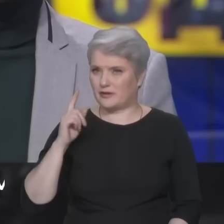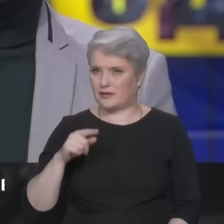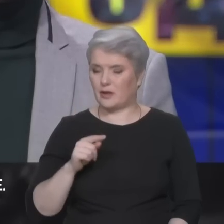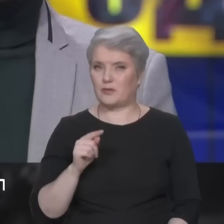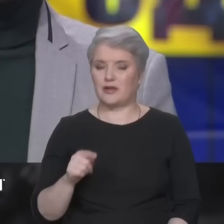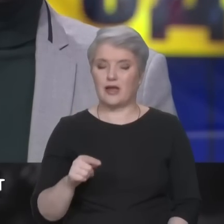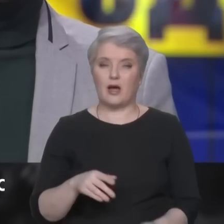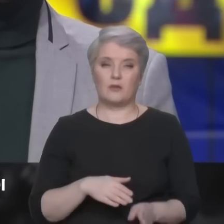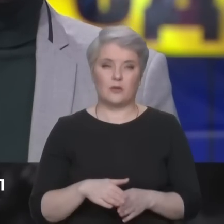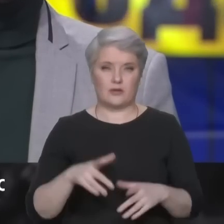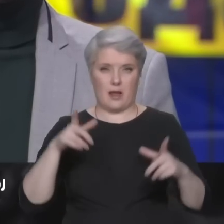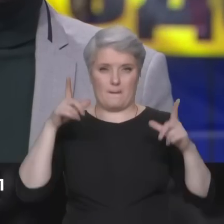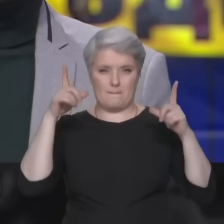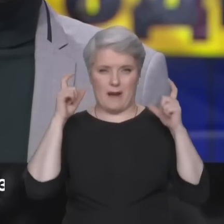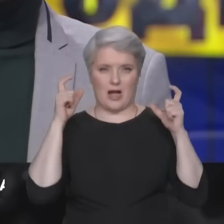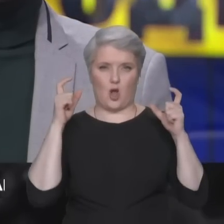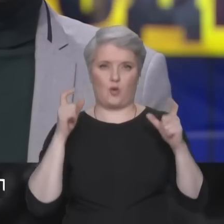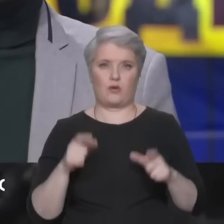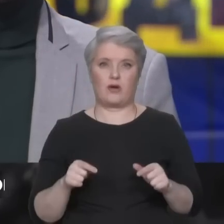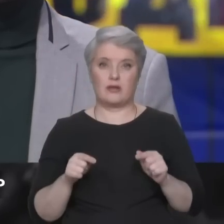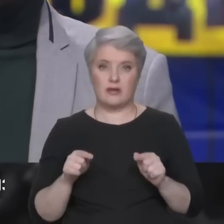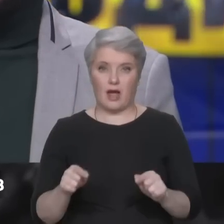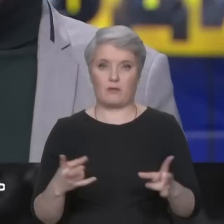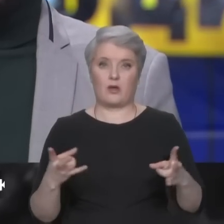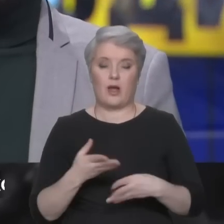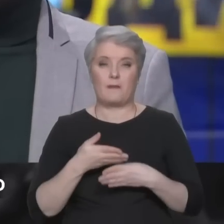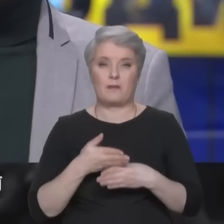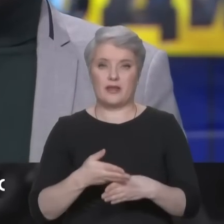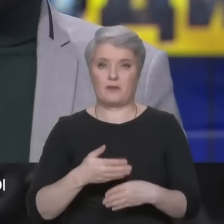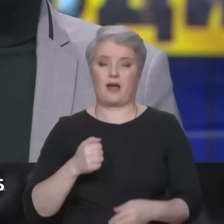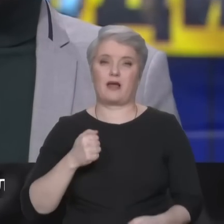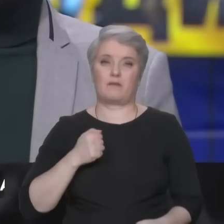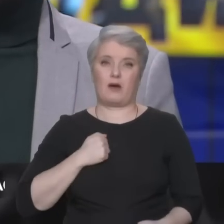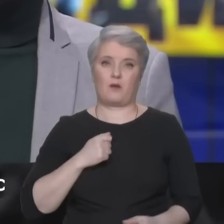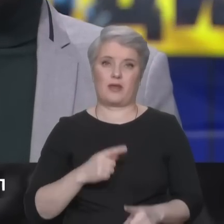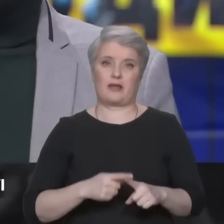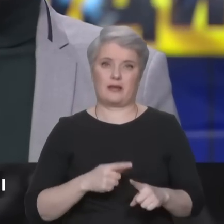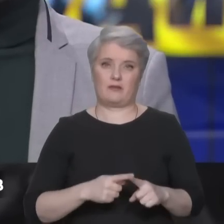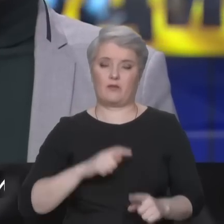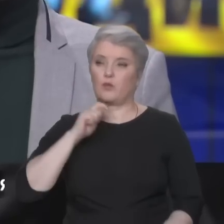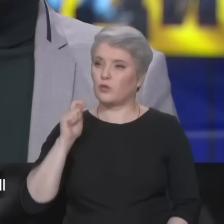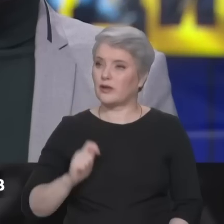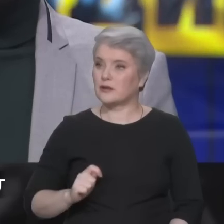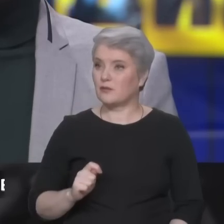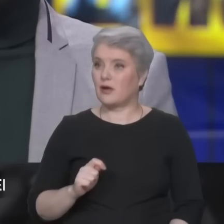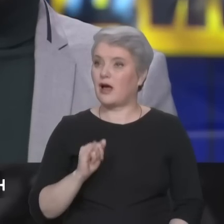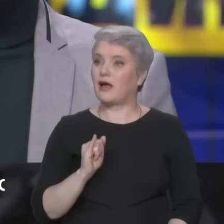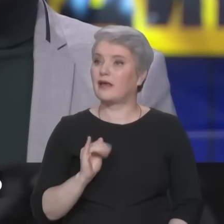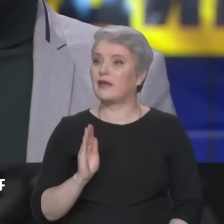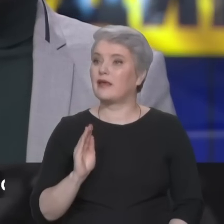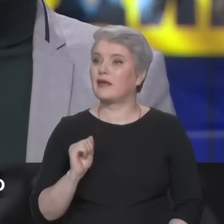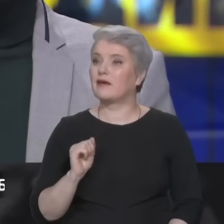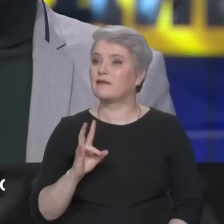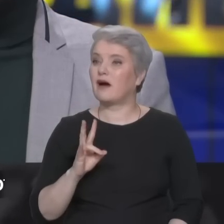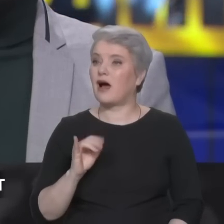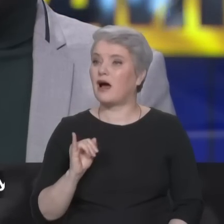там суцільне пекло, і тому треба максимальна підтримка нашим побратимам, які там стоять, із Збройних сил України. А Іванівське, від якого відкинули